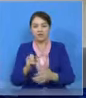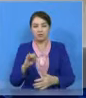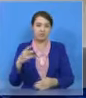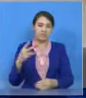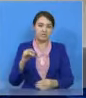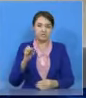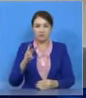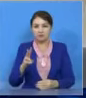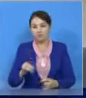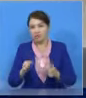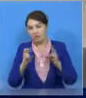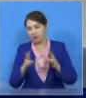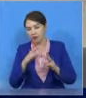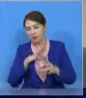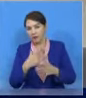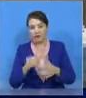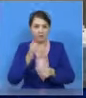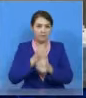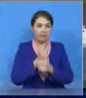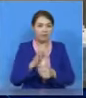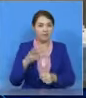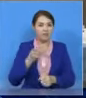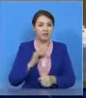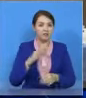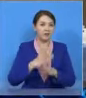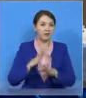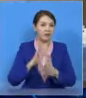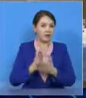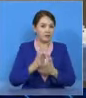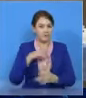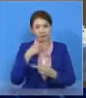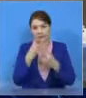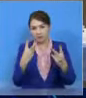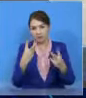экстремизм мен терроризм тұрғысындағы атқарылған профилактикалық жұмыс барысы қаралды.